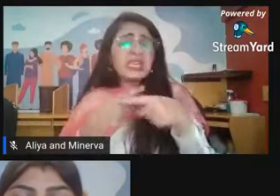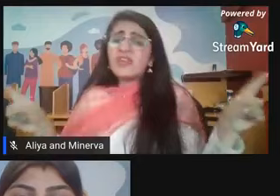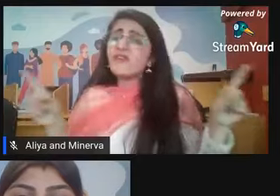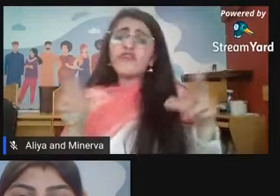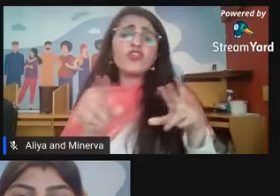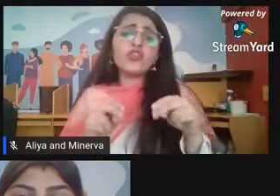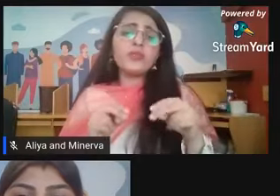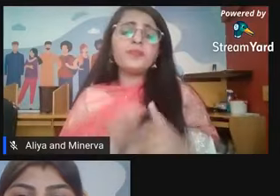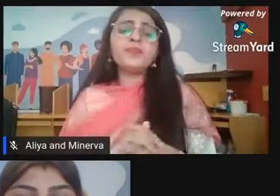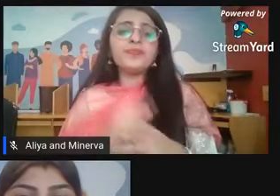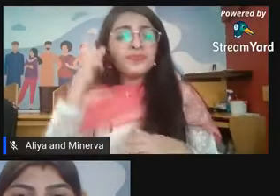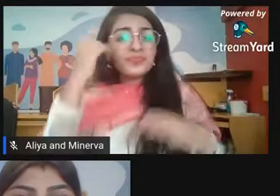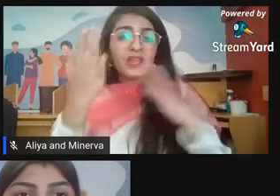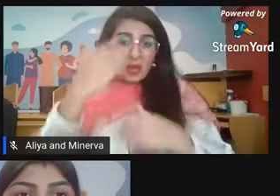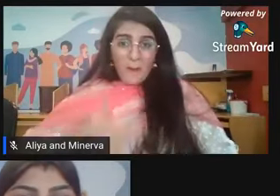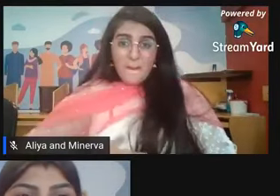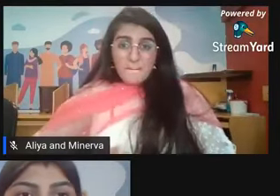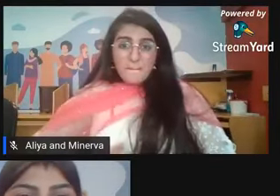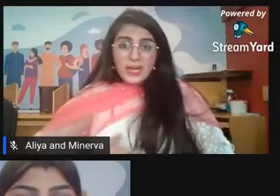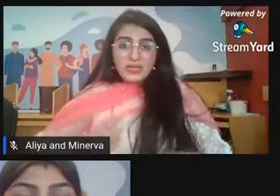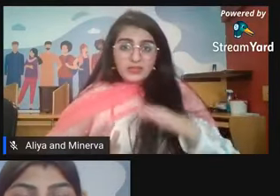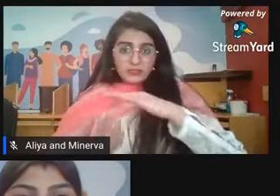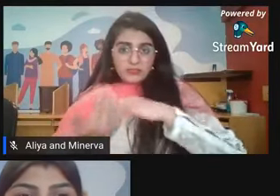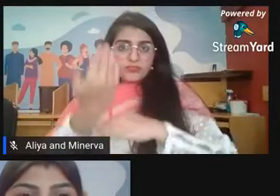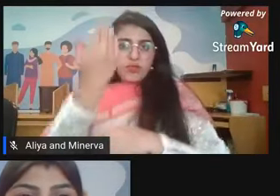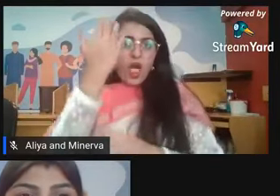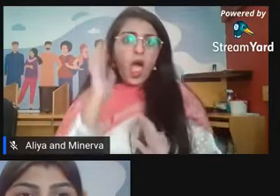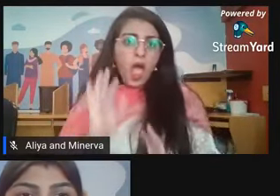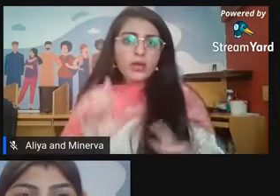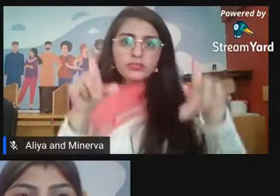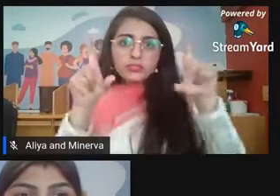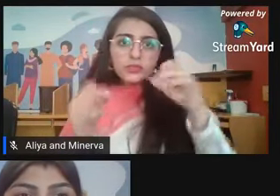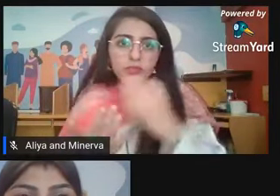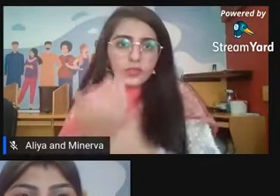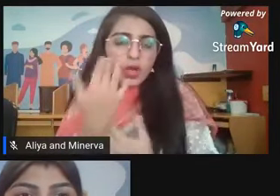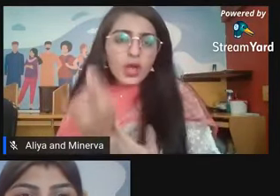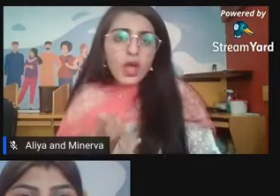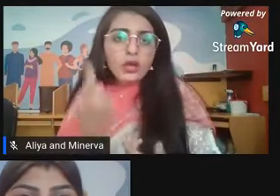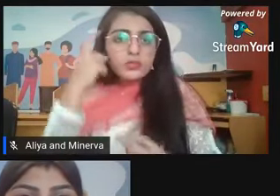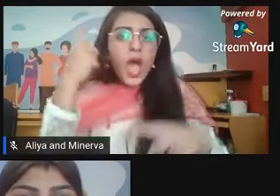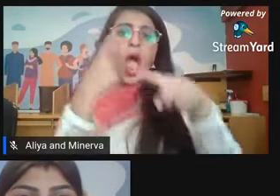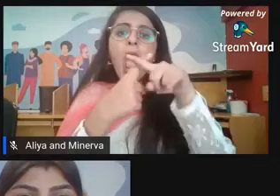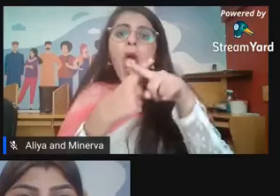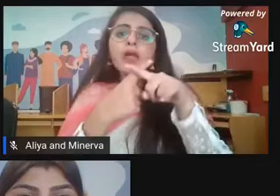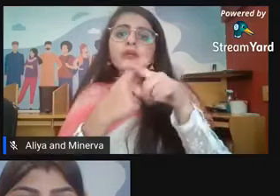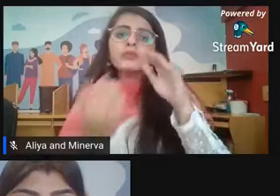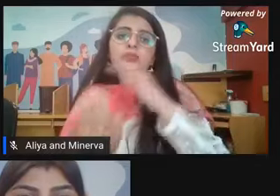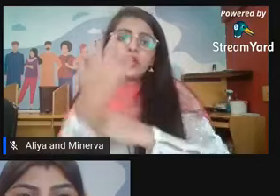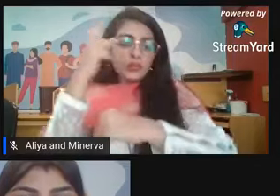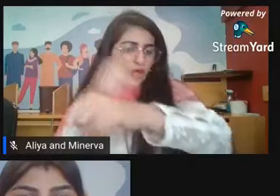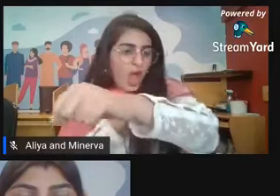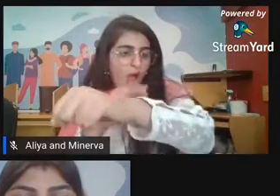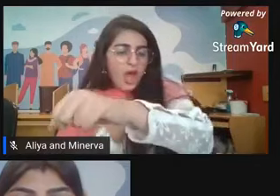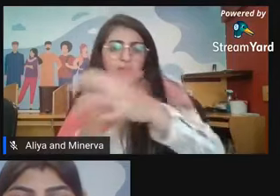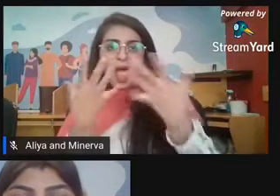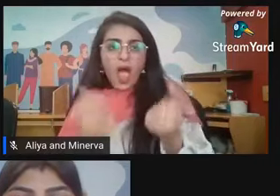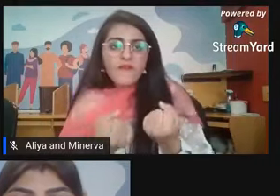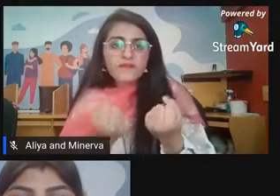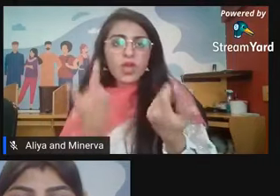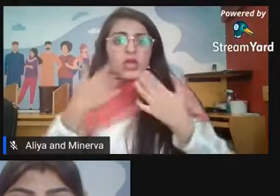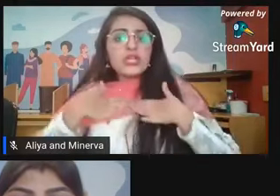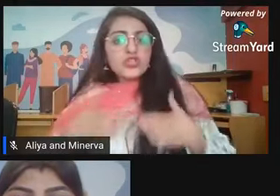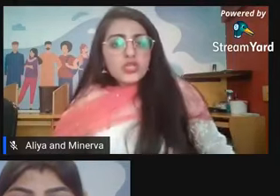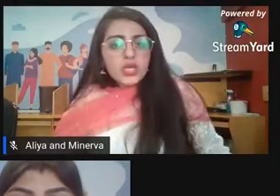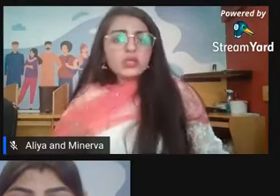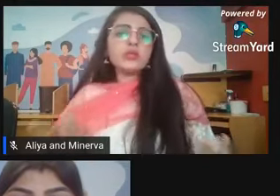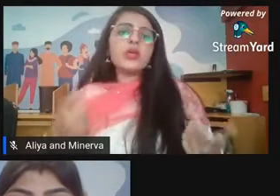फॉर एग्जाम्पल अल्ट्रासाउंड तो हमारे पेट का भी होता है, मैमोग्राम एक एक्सरे है, एक्सरे तो हमारी हड्डियों का भी होता है, हमारे चेस्ट का भी